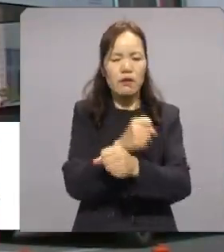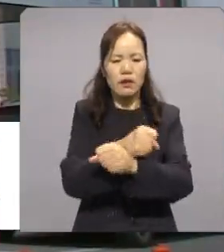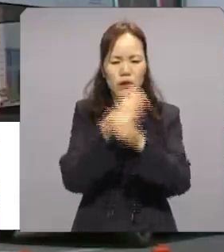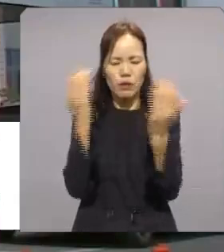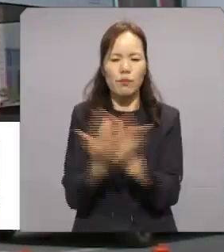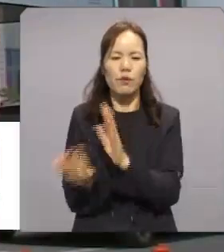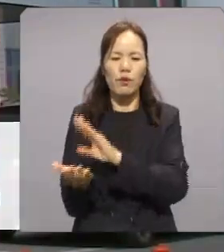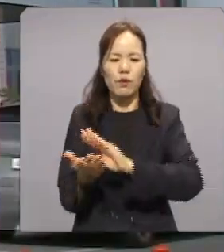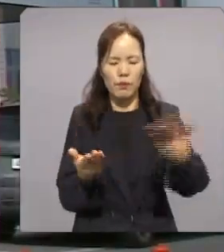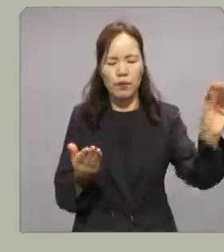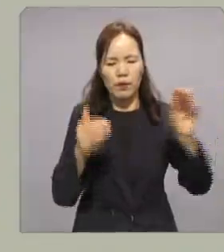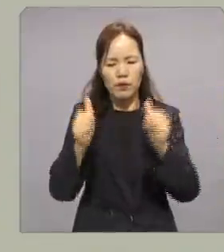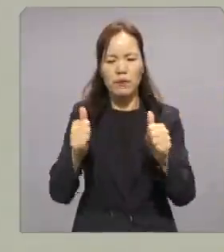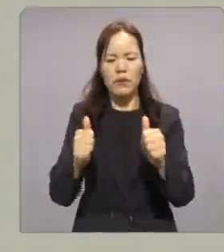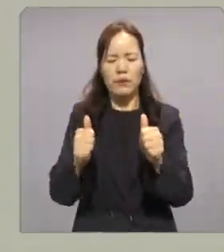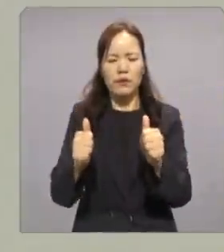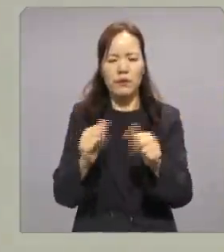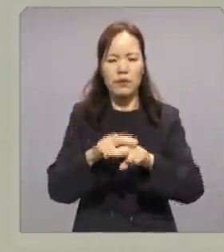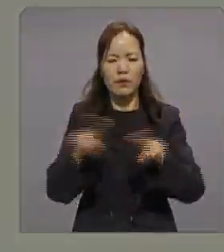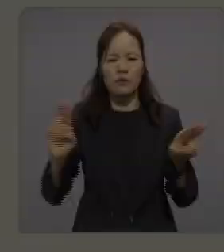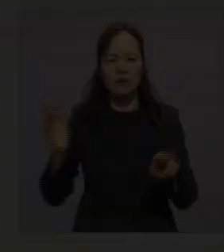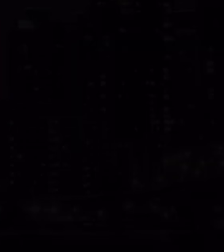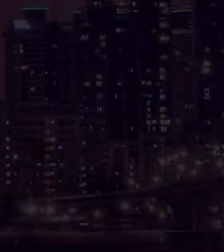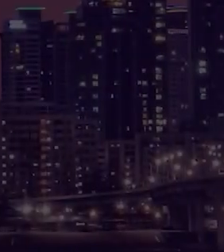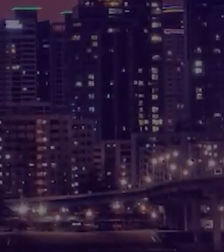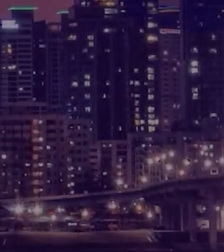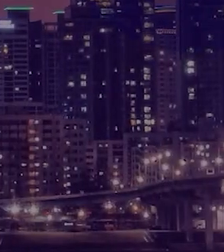퇴정 있고 공판은 파행 됐습니다